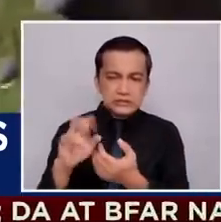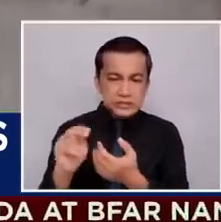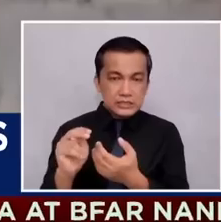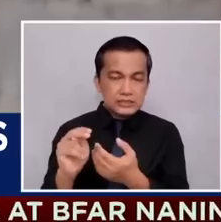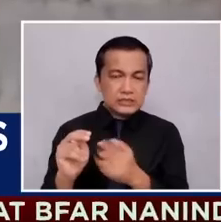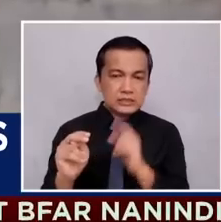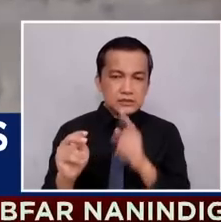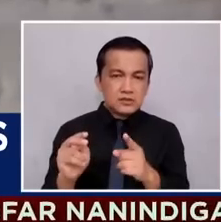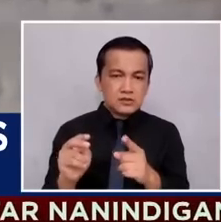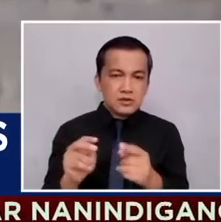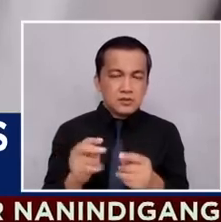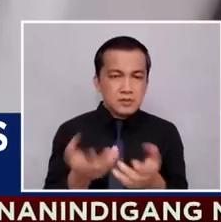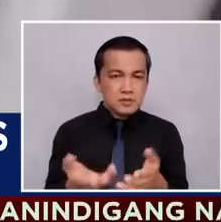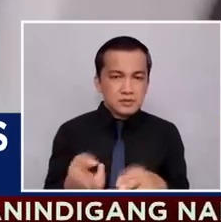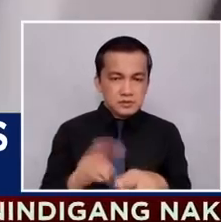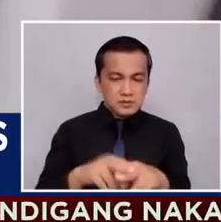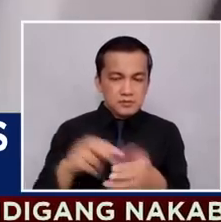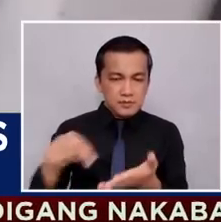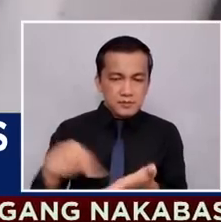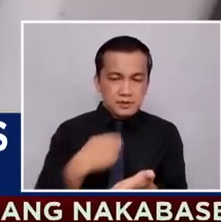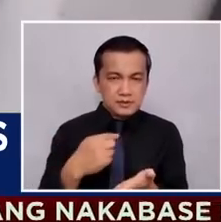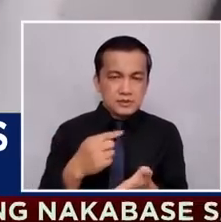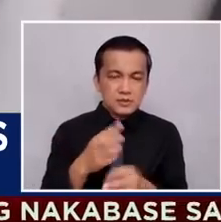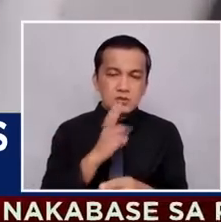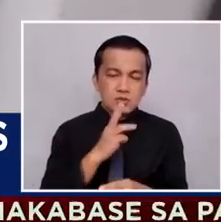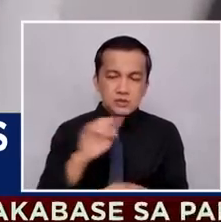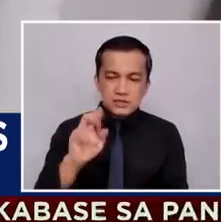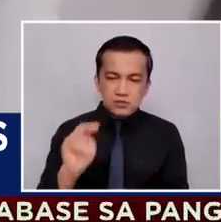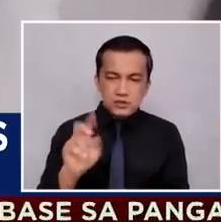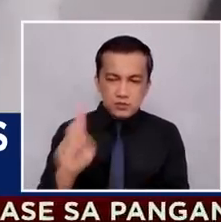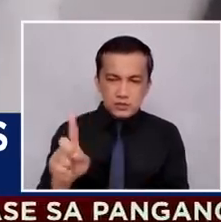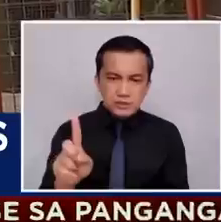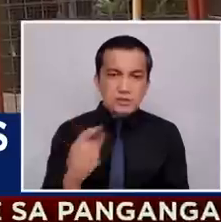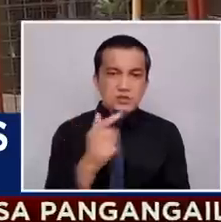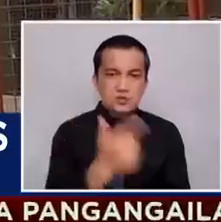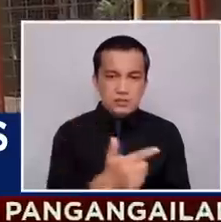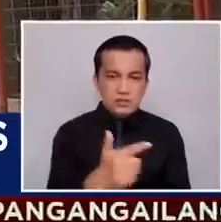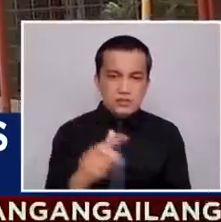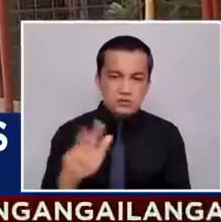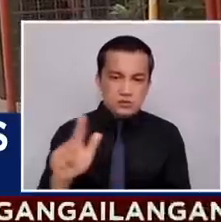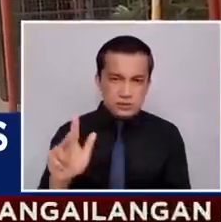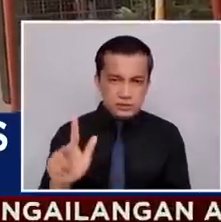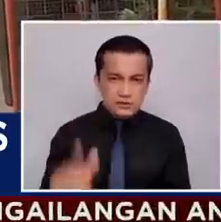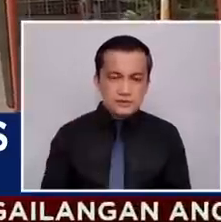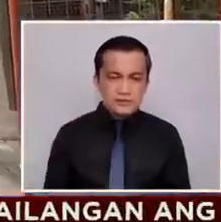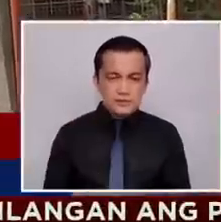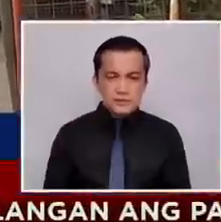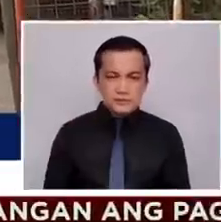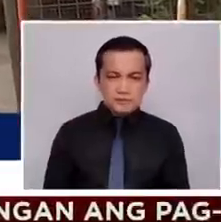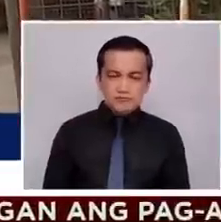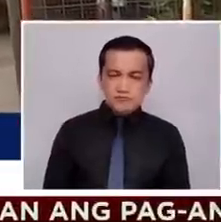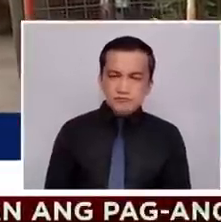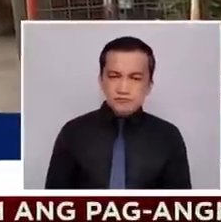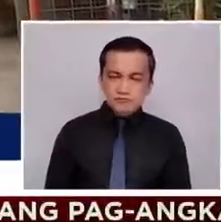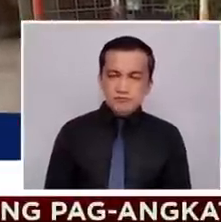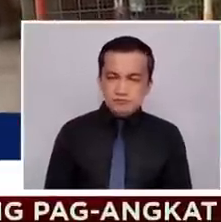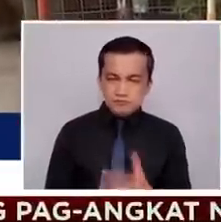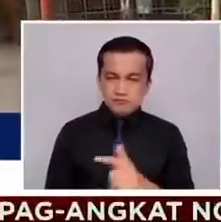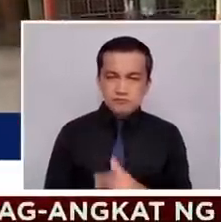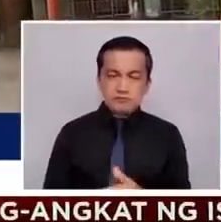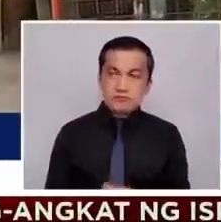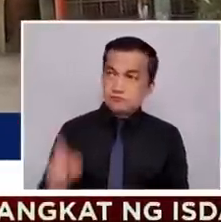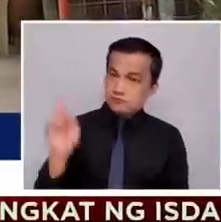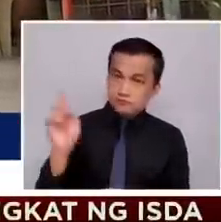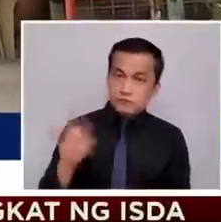nagbabadyang tumaas ang singil sa tubig sa January 1, 2023. Mga tatlong taon na ring walang galaw sa singil